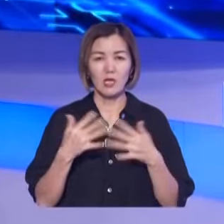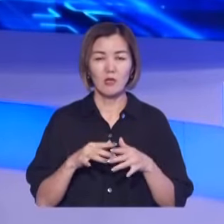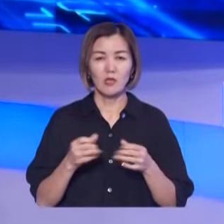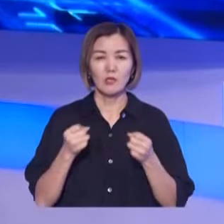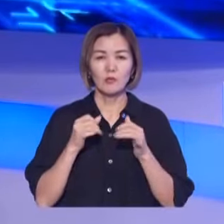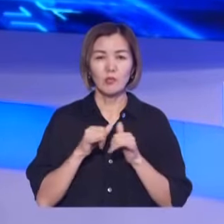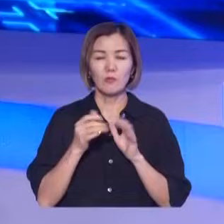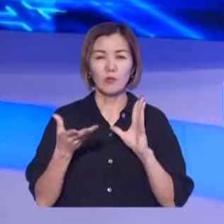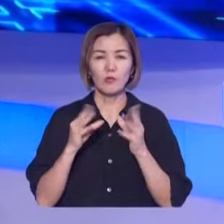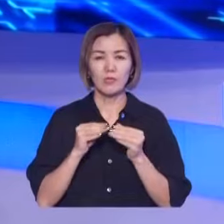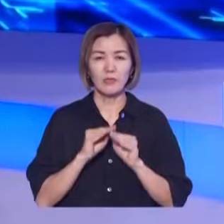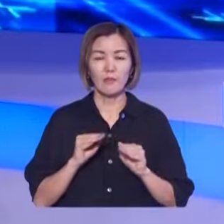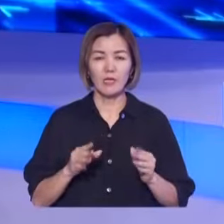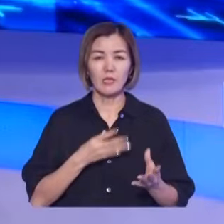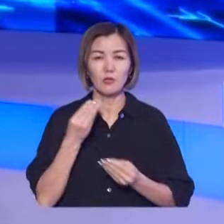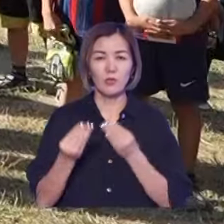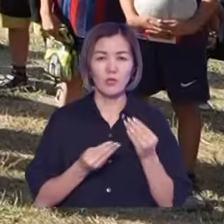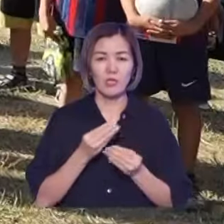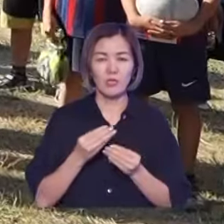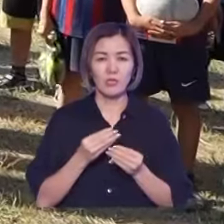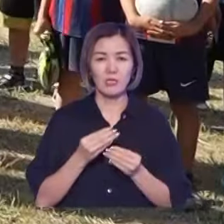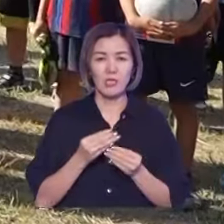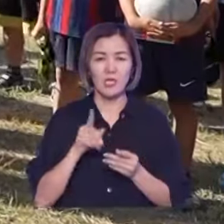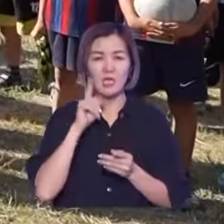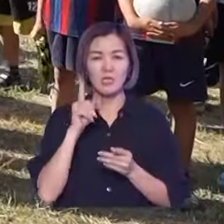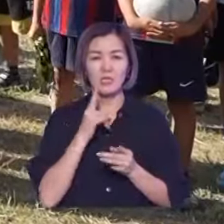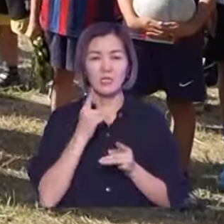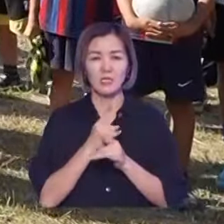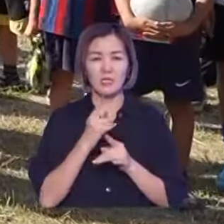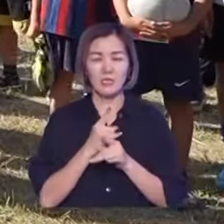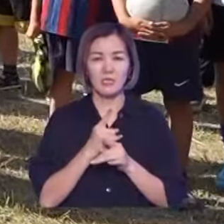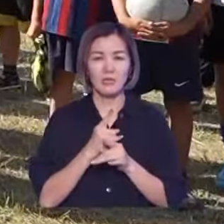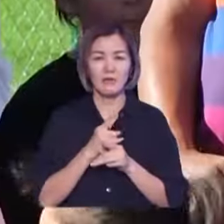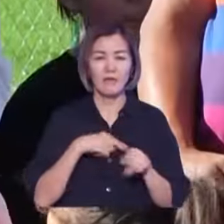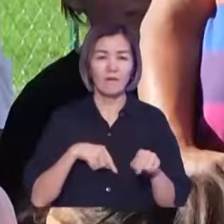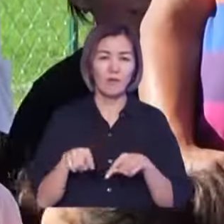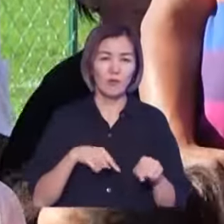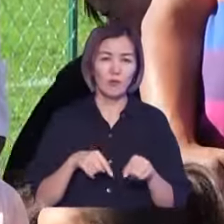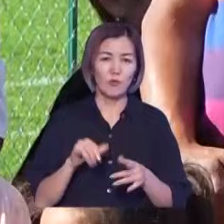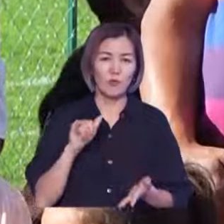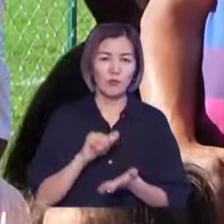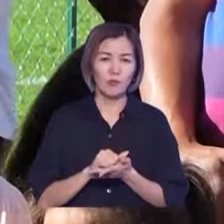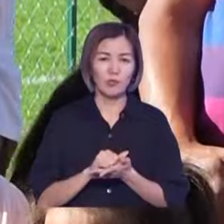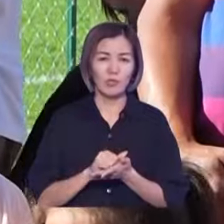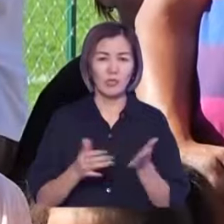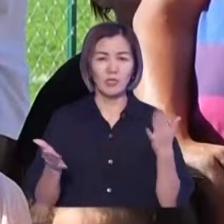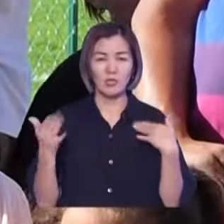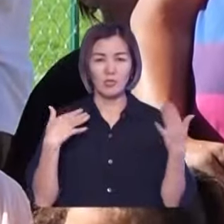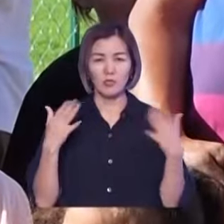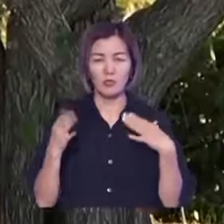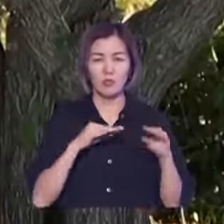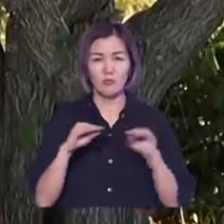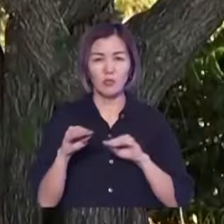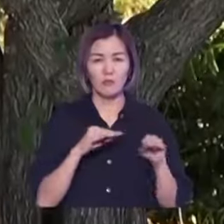жерде спортты дамыту мақсатында балалар ойнайтын алаң, жасанды жабынмен төселген футбол алаңы, көште тренажерлармен жабдықталған. Жаңа